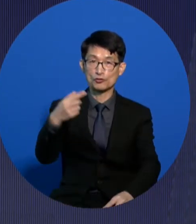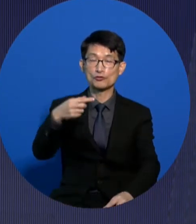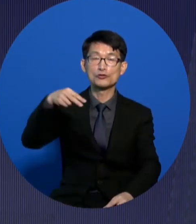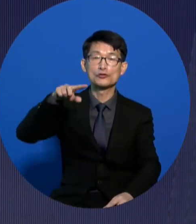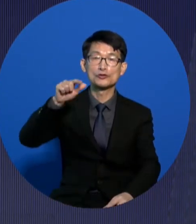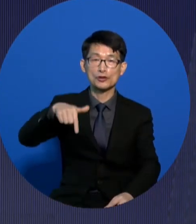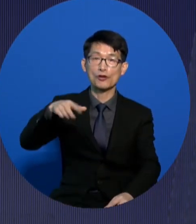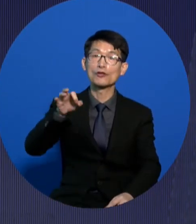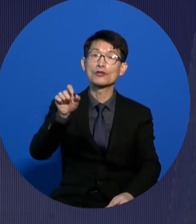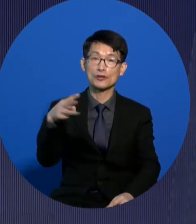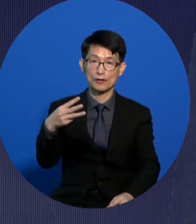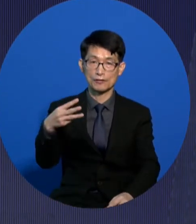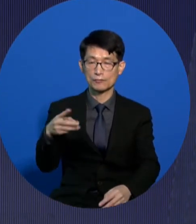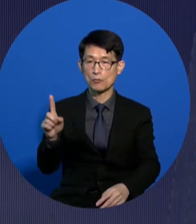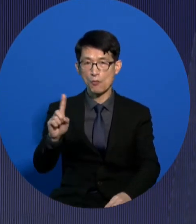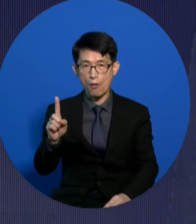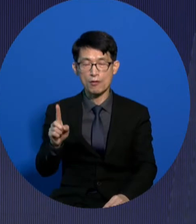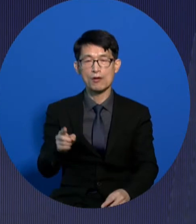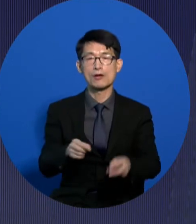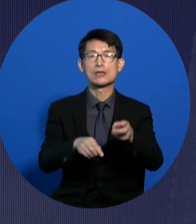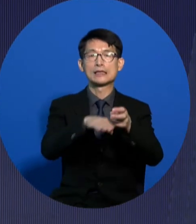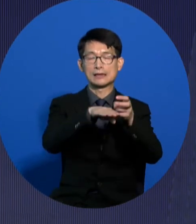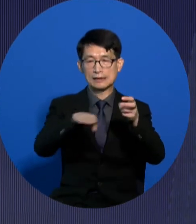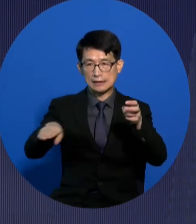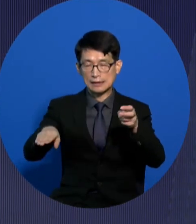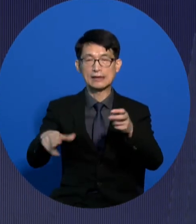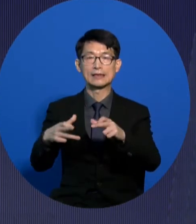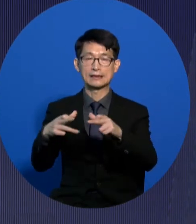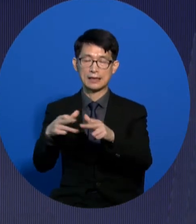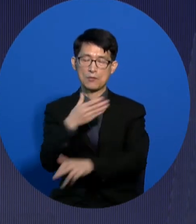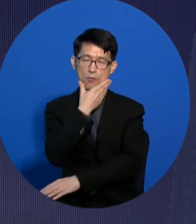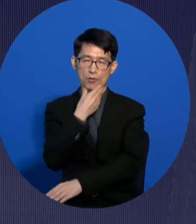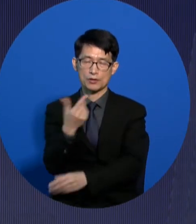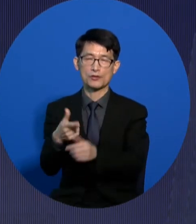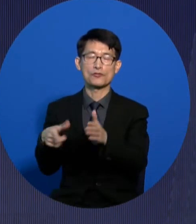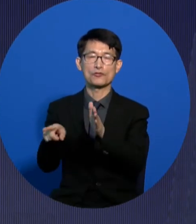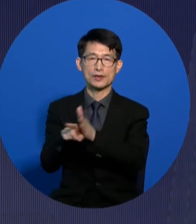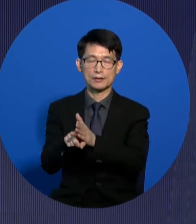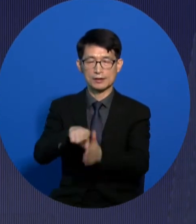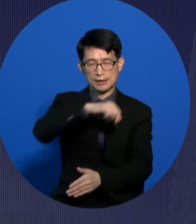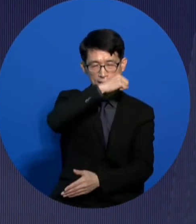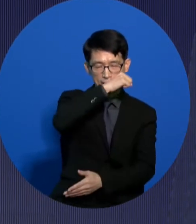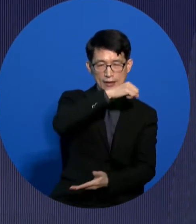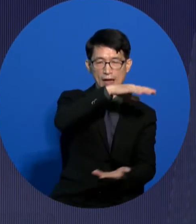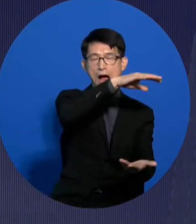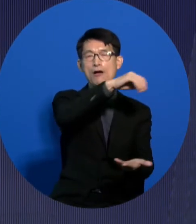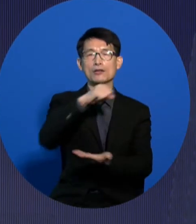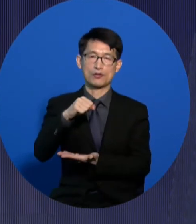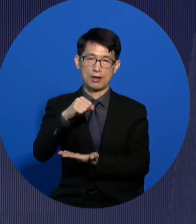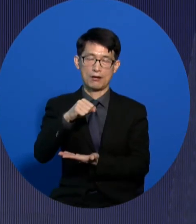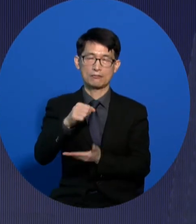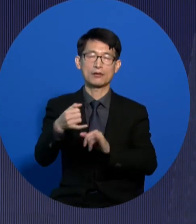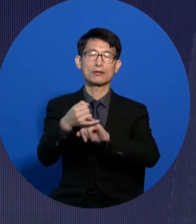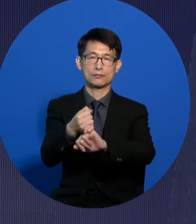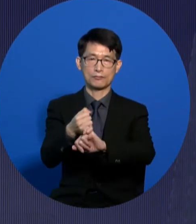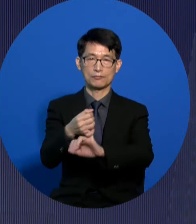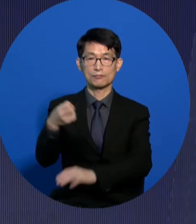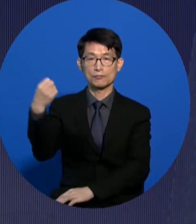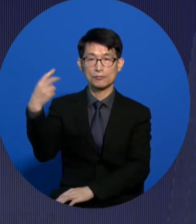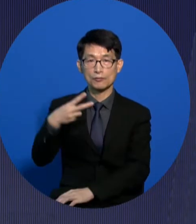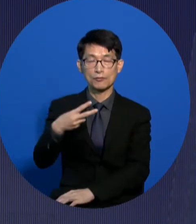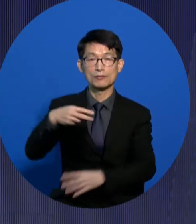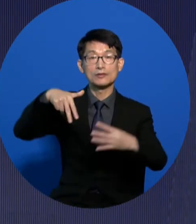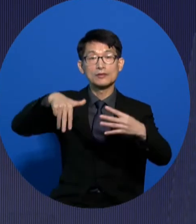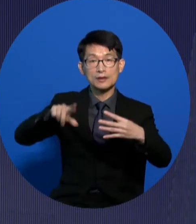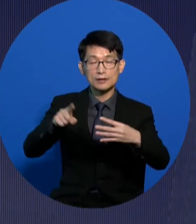확대, 스스로 복지 서비스 선택이 가능한 개인 예산제 도입, 4차 산업형 인재 육성